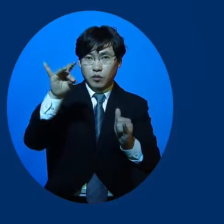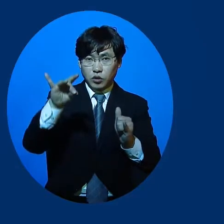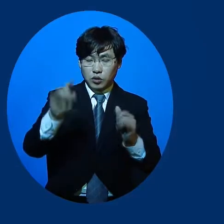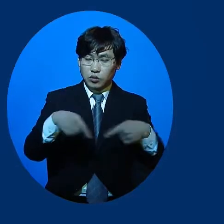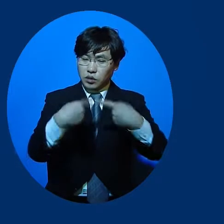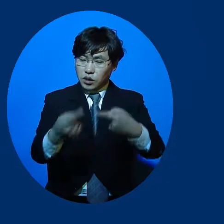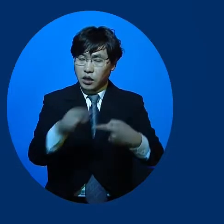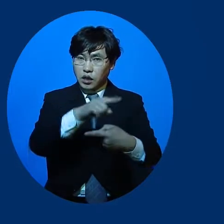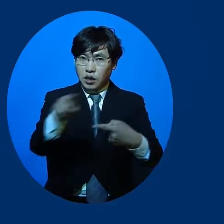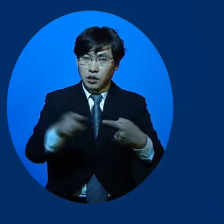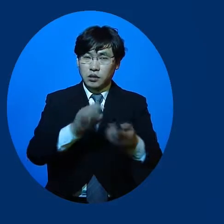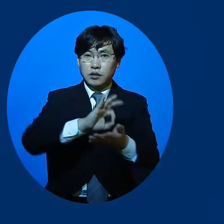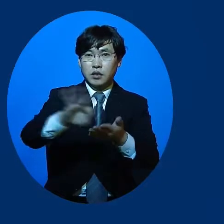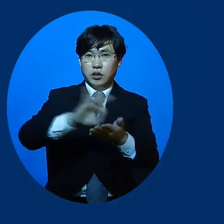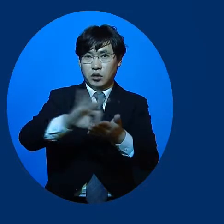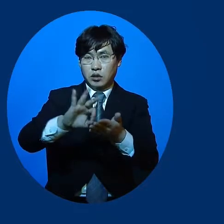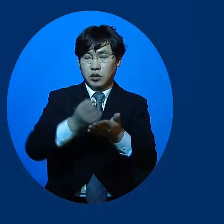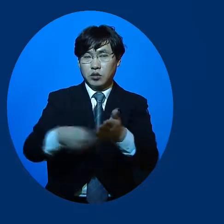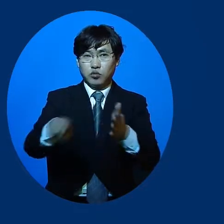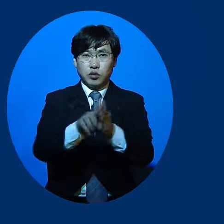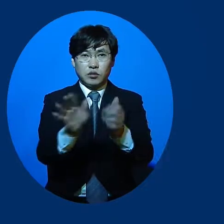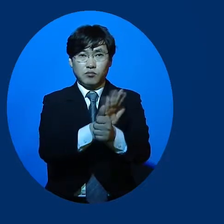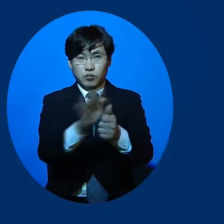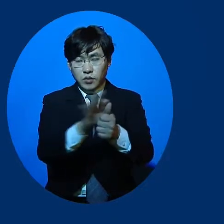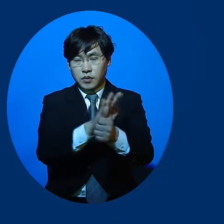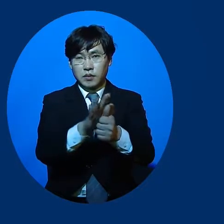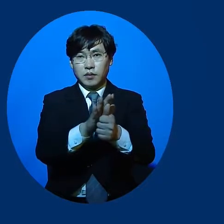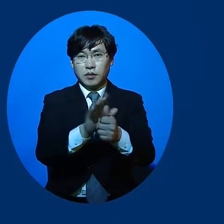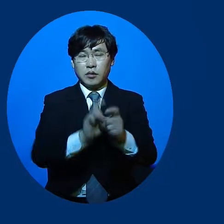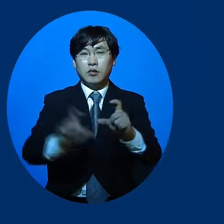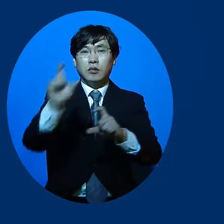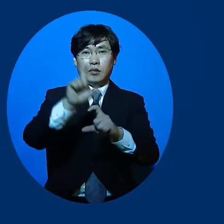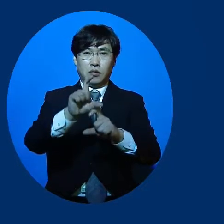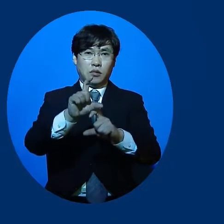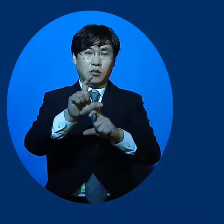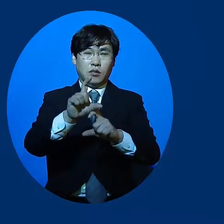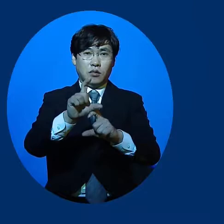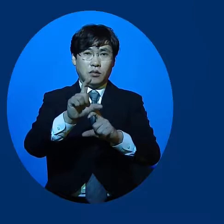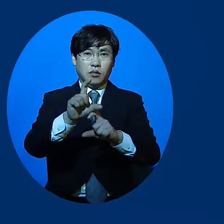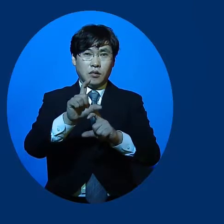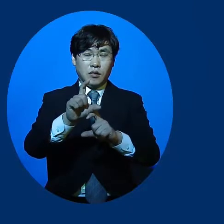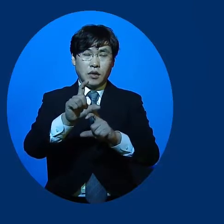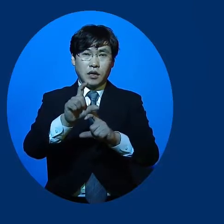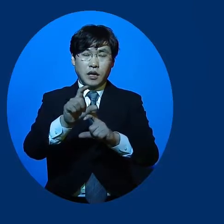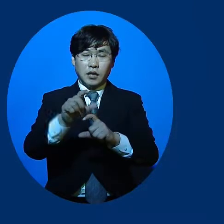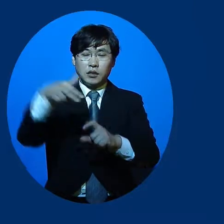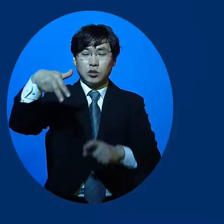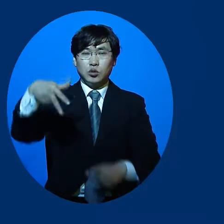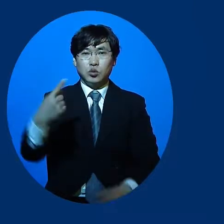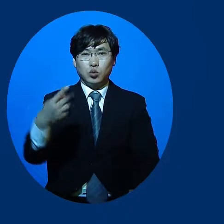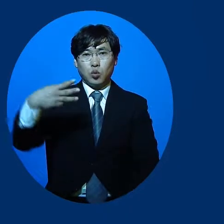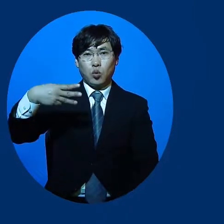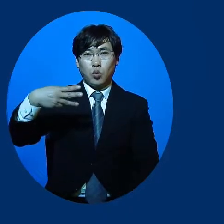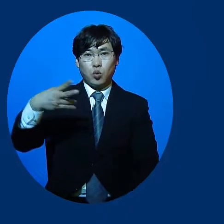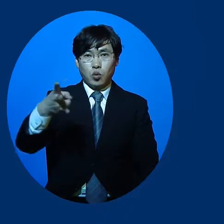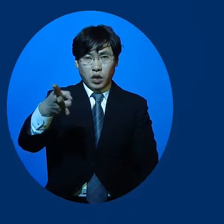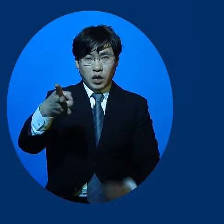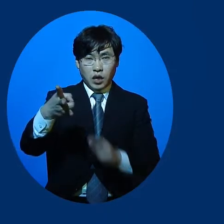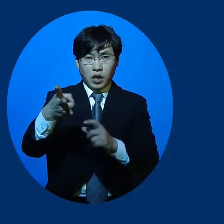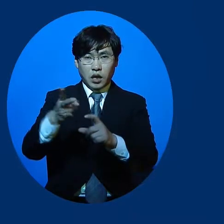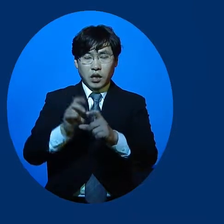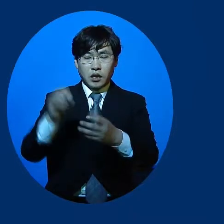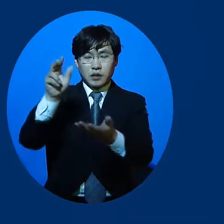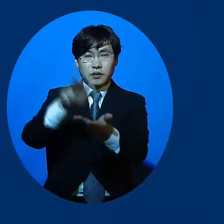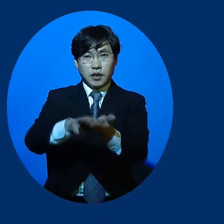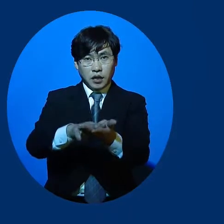등의 우선권을 준다든지 여러 가지 혜택을 부여하는 지자체 조례안의 개정에 많은 관심이